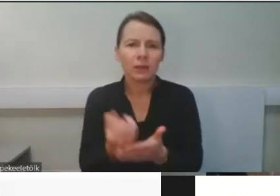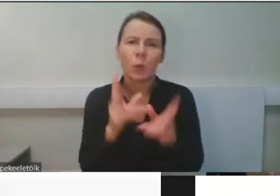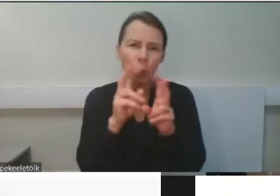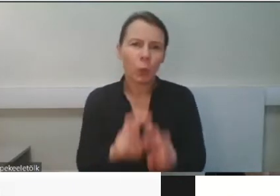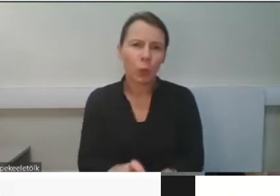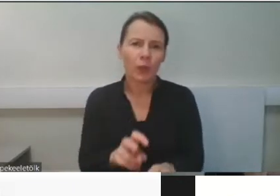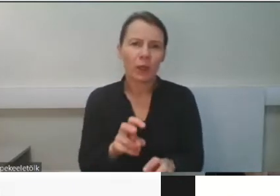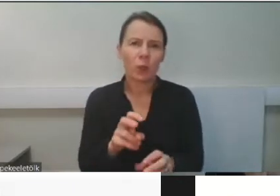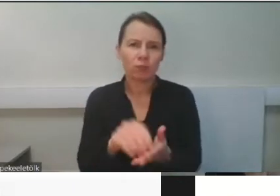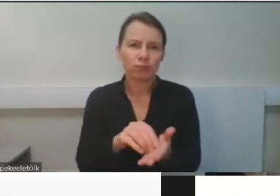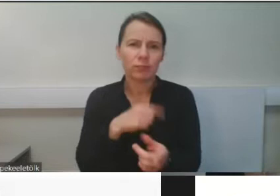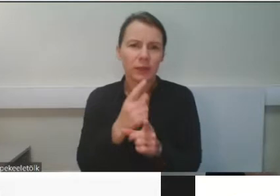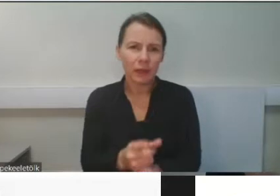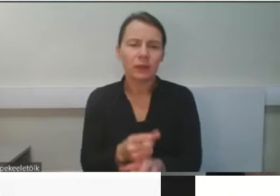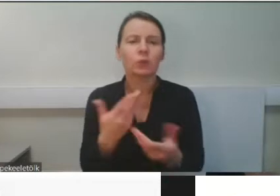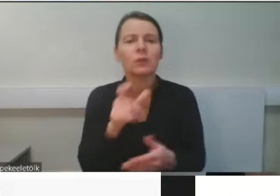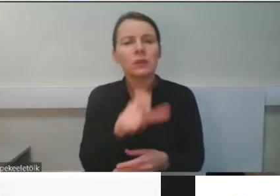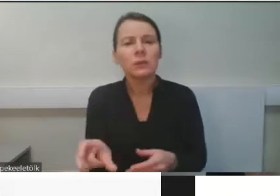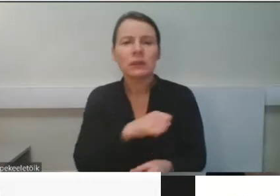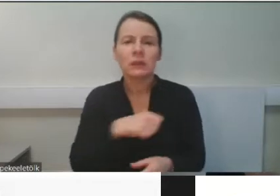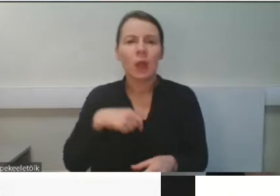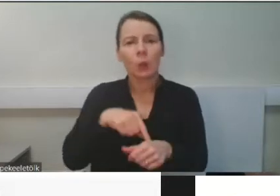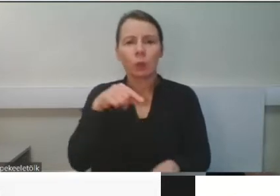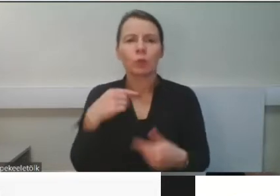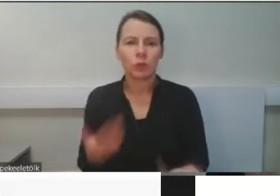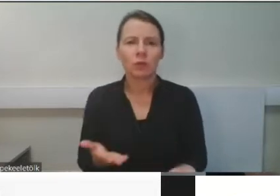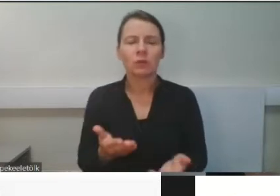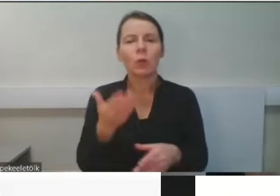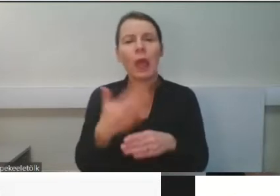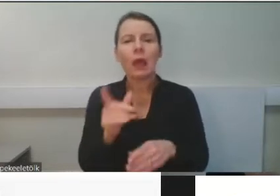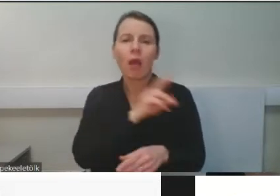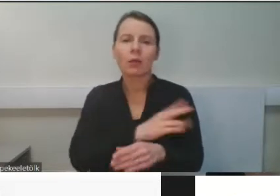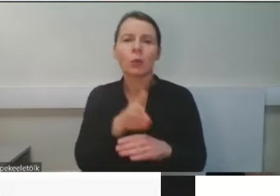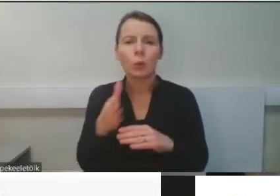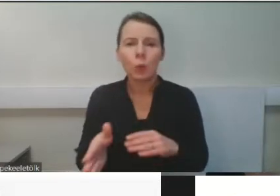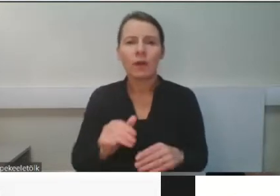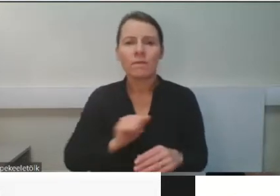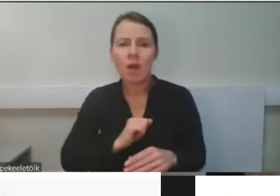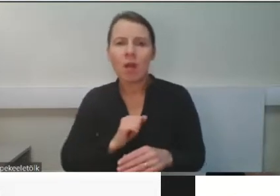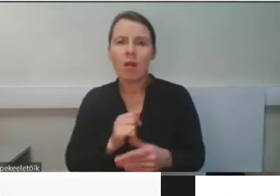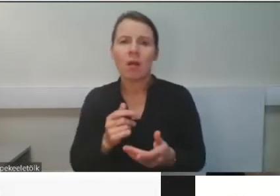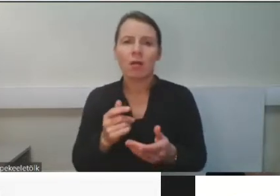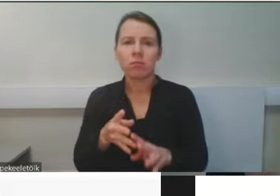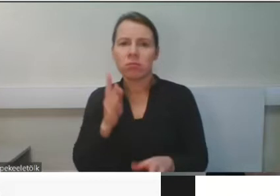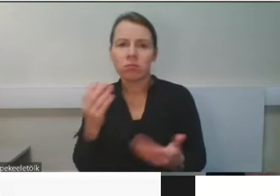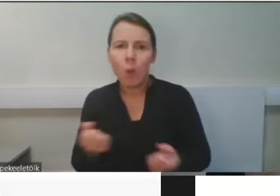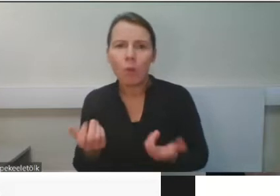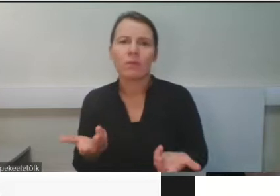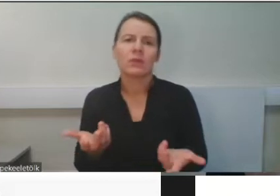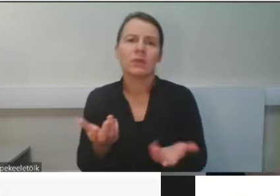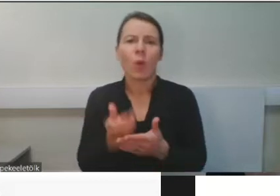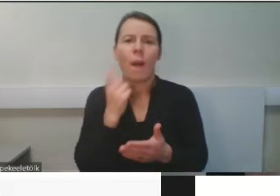puuetega inimeste lõimumise andmed on sellise teemabloki on nagu sotsiaalelu ja sealt omakorda on tervise